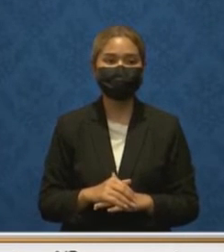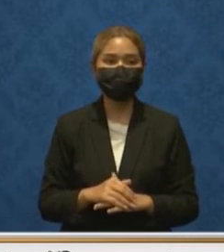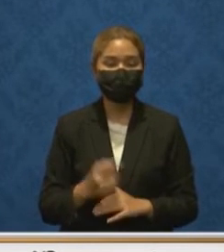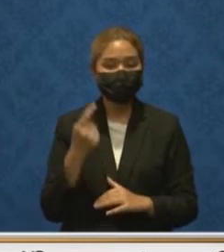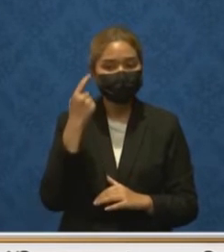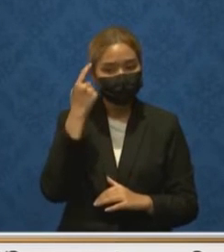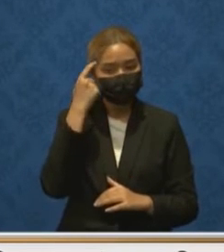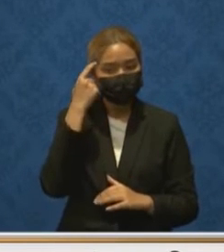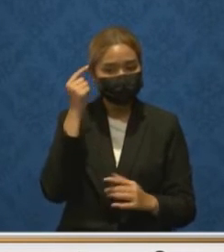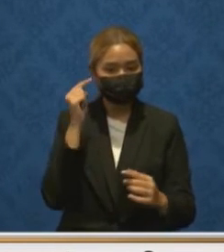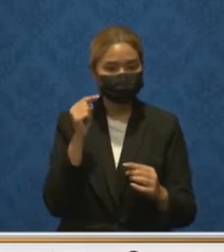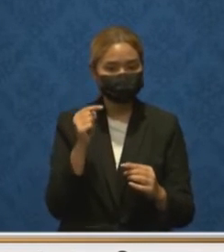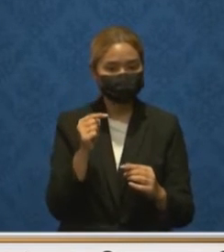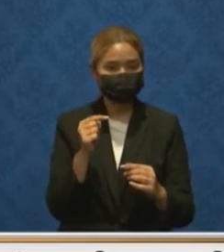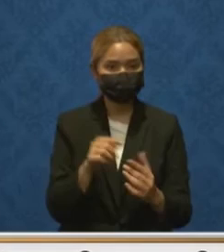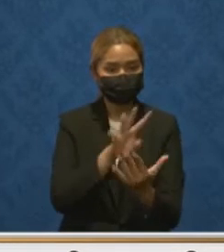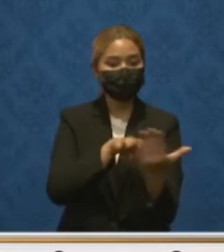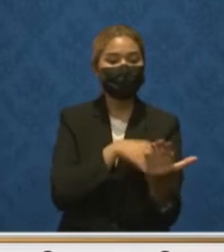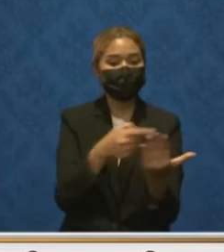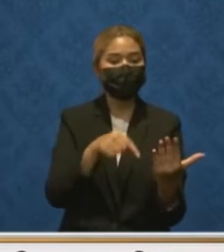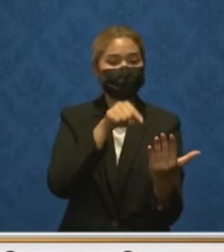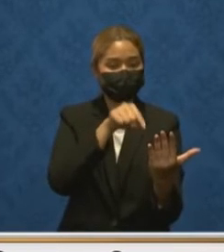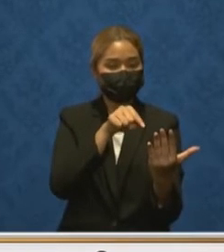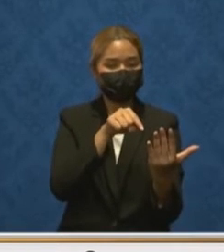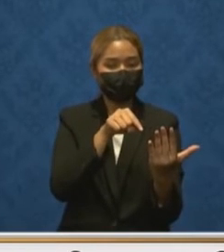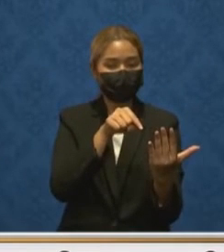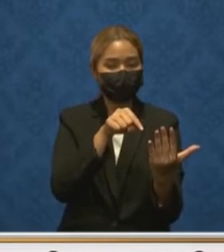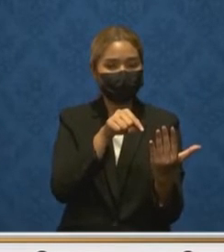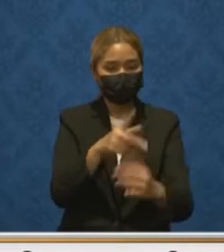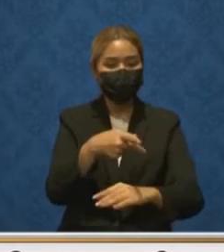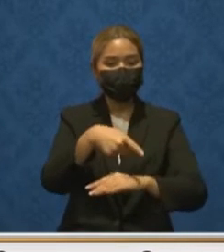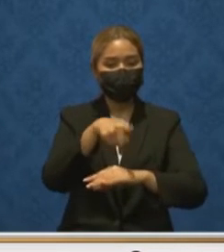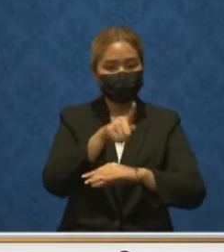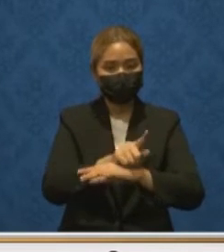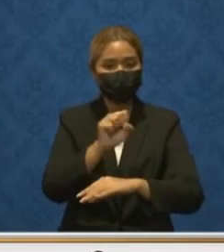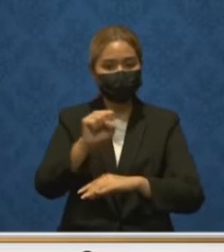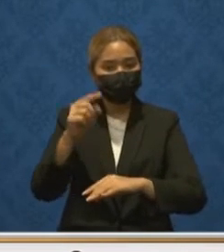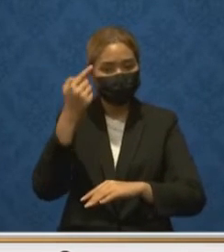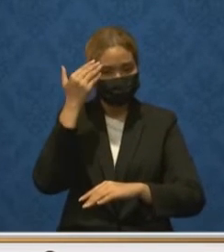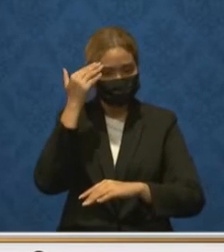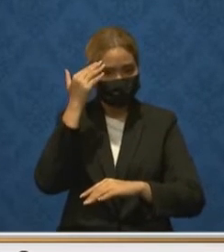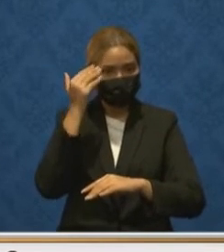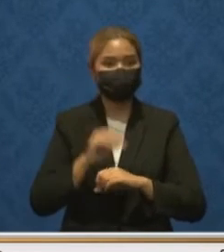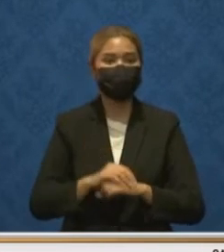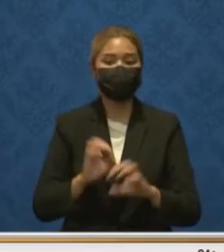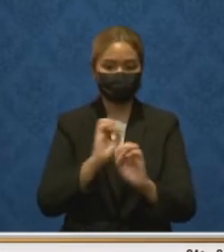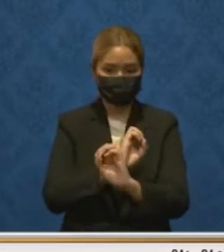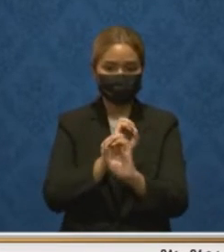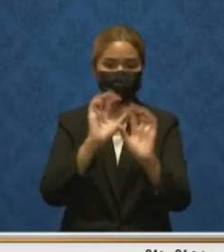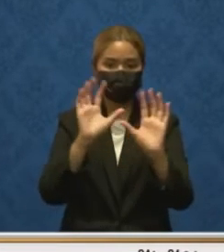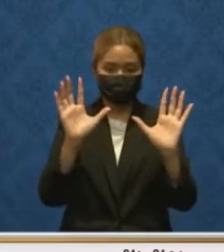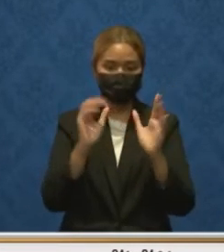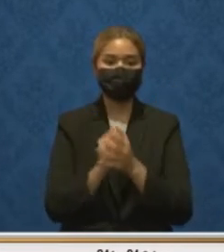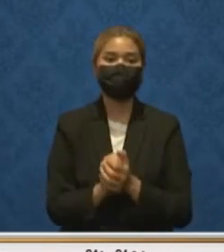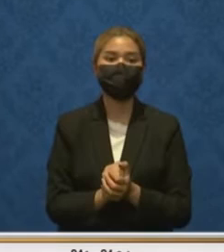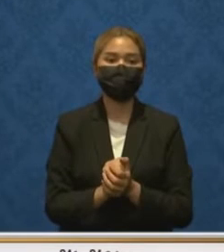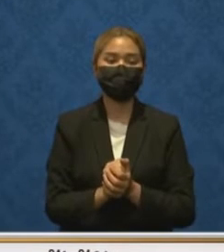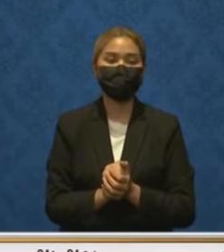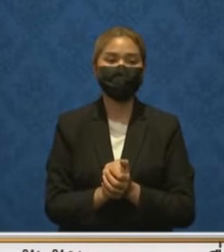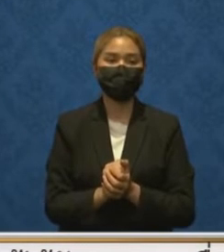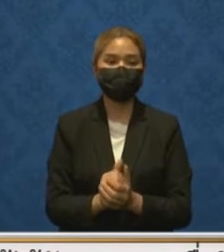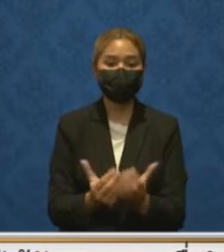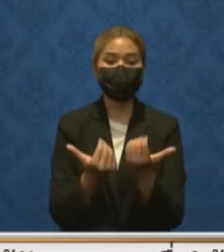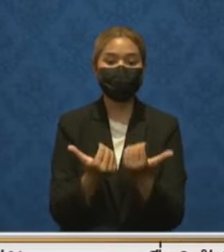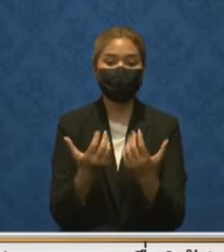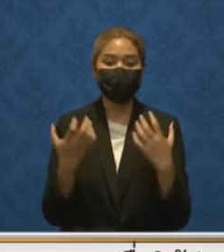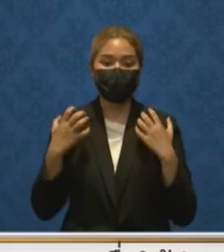นี่คอสิงที่ขอนิญาติที่จะกราบเรีนให้ท่านประทานได้เห็นภาพนะครับและด้วยการท